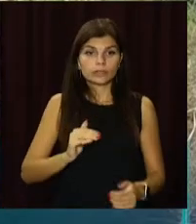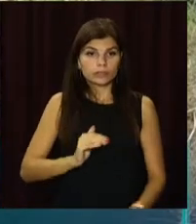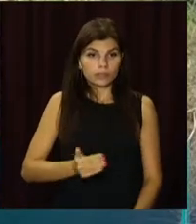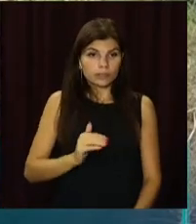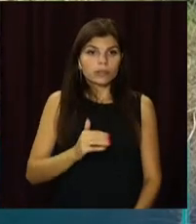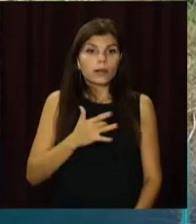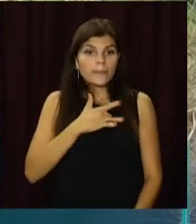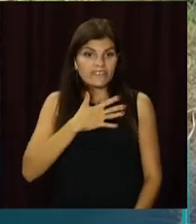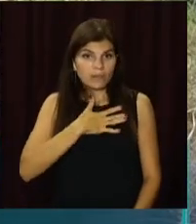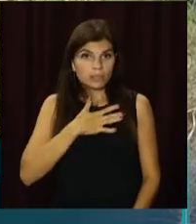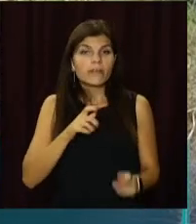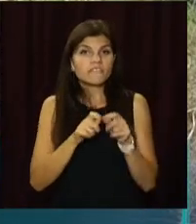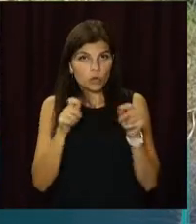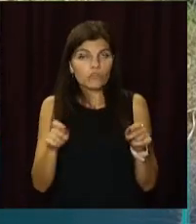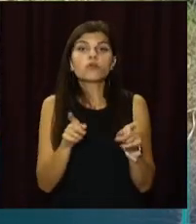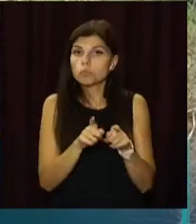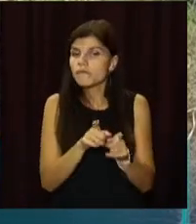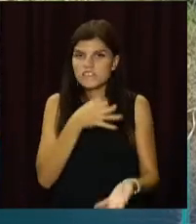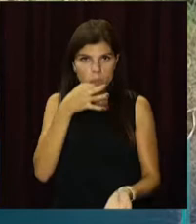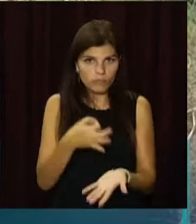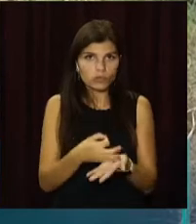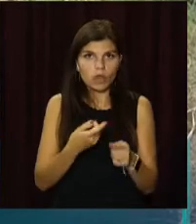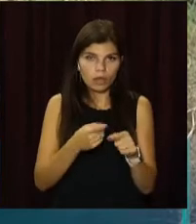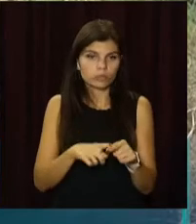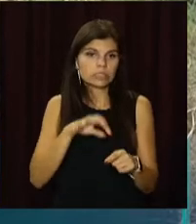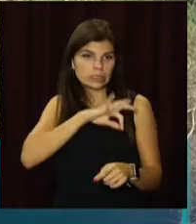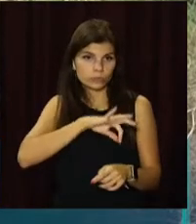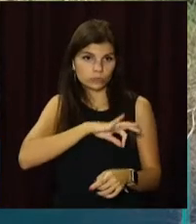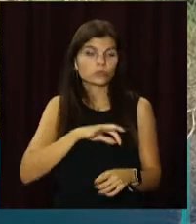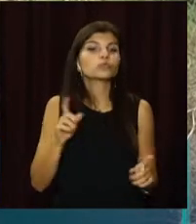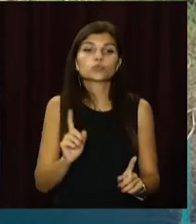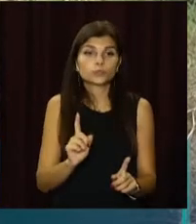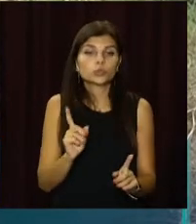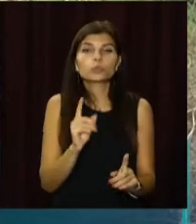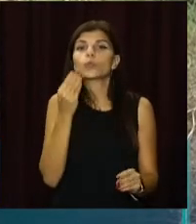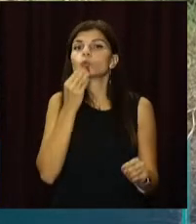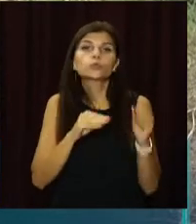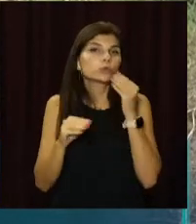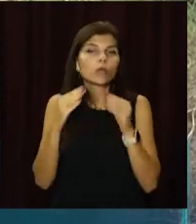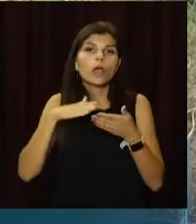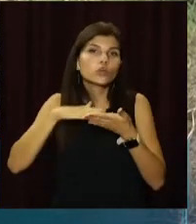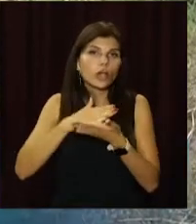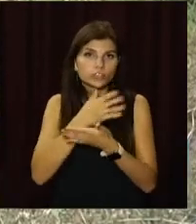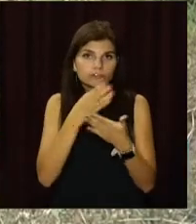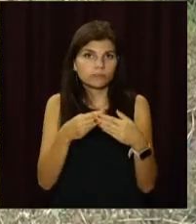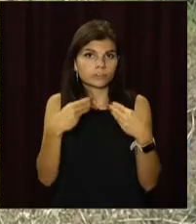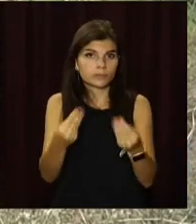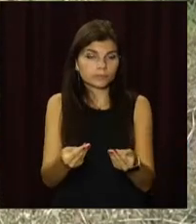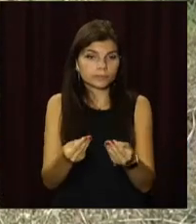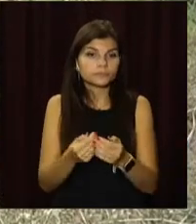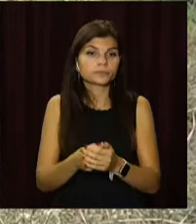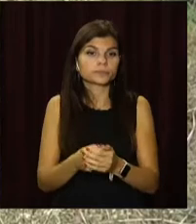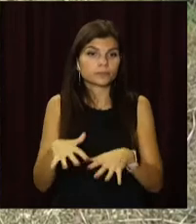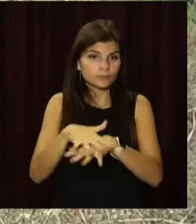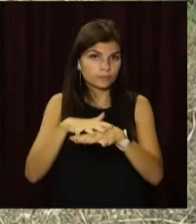підприємства так само відкрито і відповідально використовують цю складову тарифу для того, щоб поліпшити якість своїх послуг, які вони надають